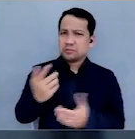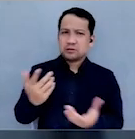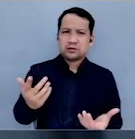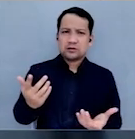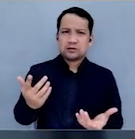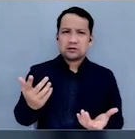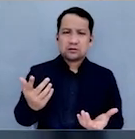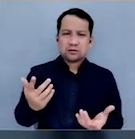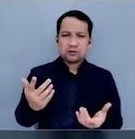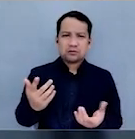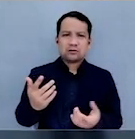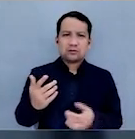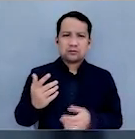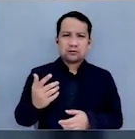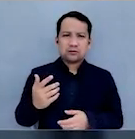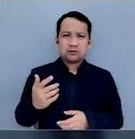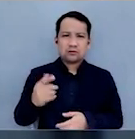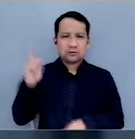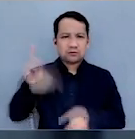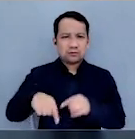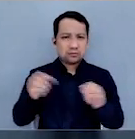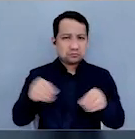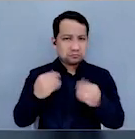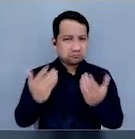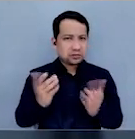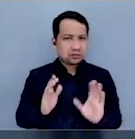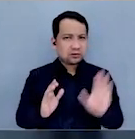diferensya. Hindi kami kailangan bigyan ng